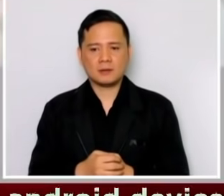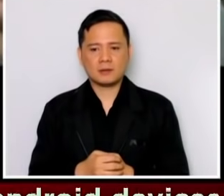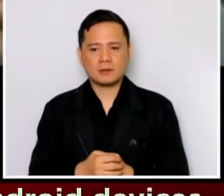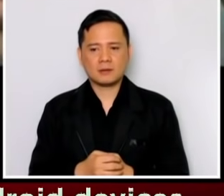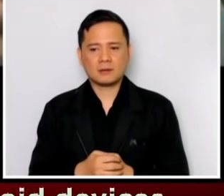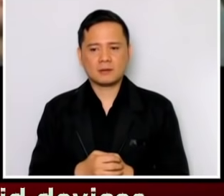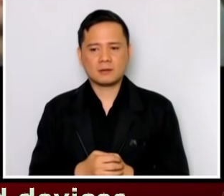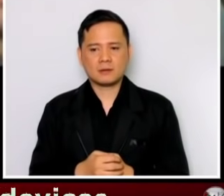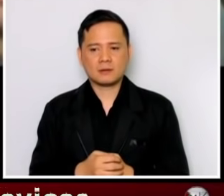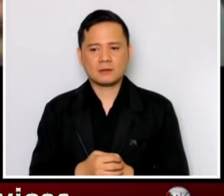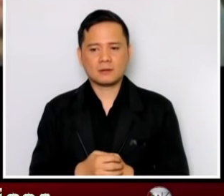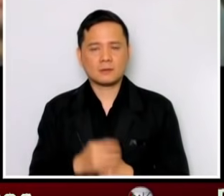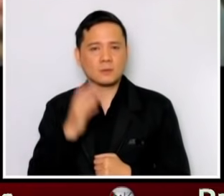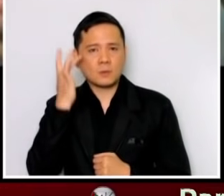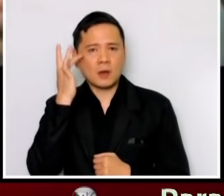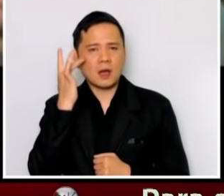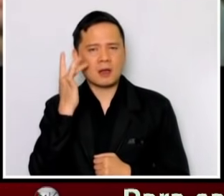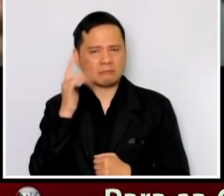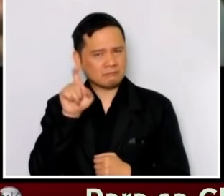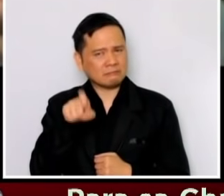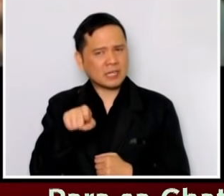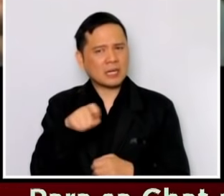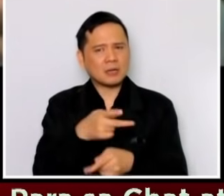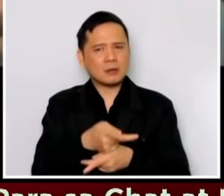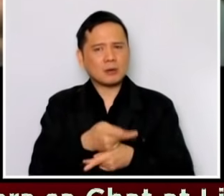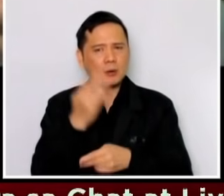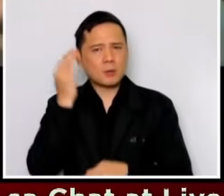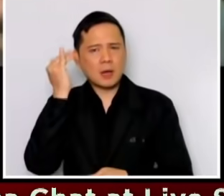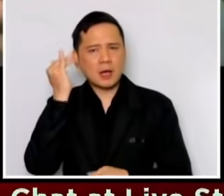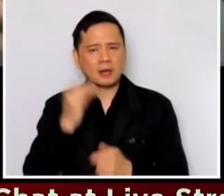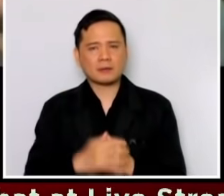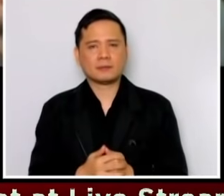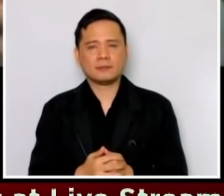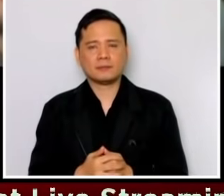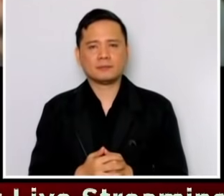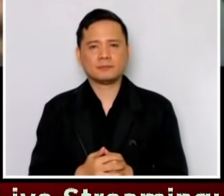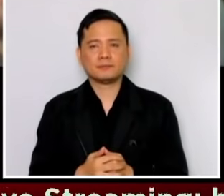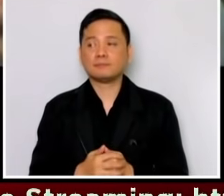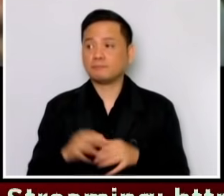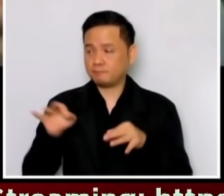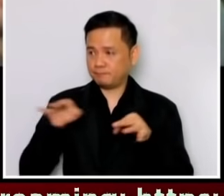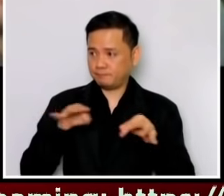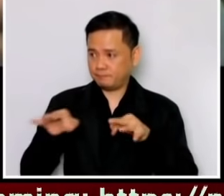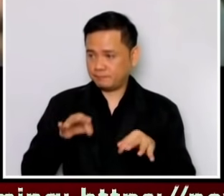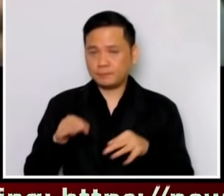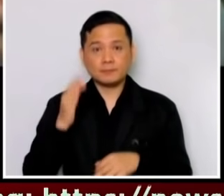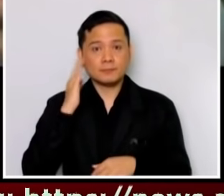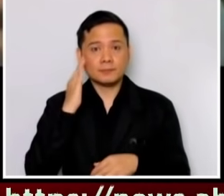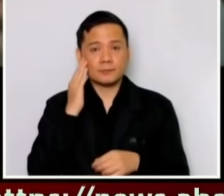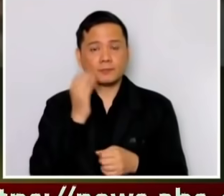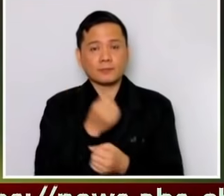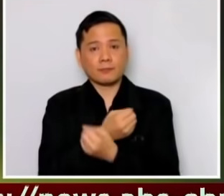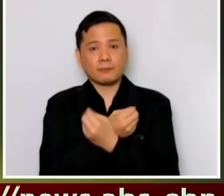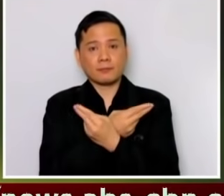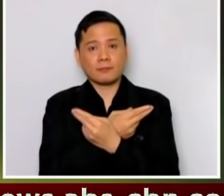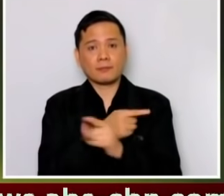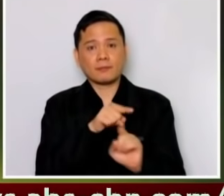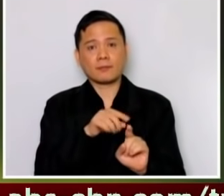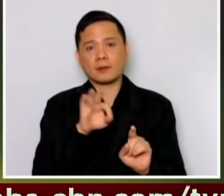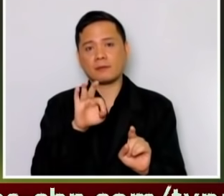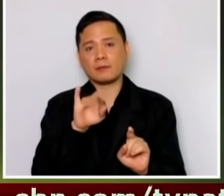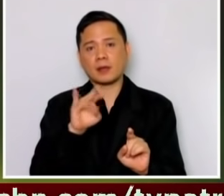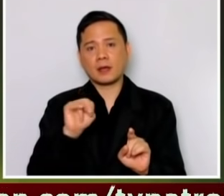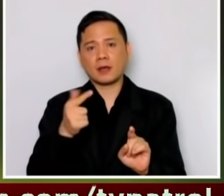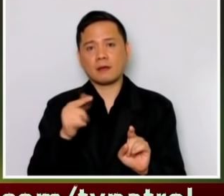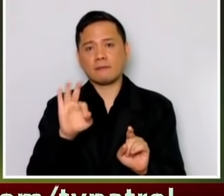lumipat? Natin ng deeper study, pero as we know po, itong mga flying fox is mga sensitive po ito ng mga wildlife, no?